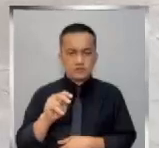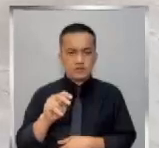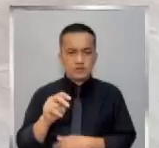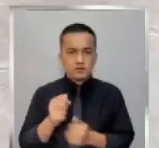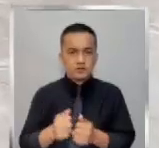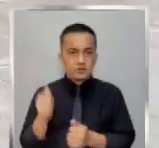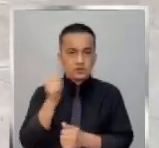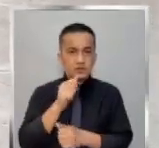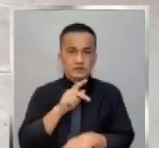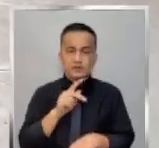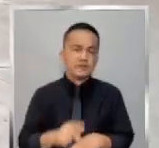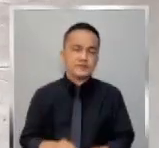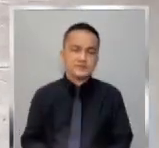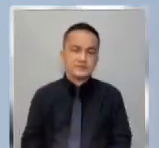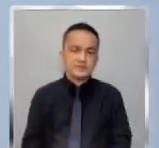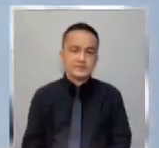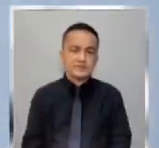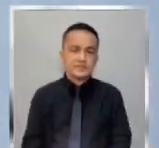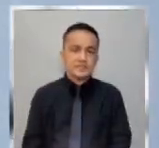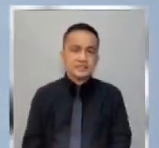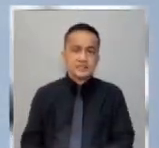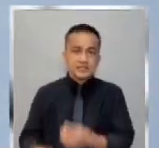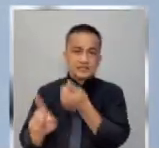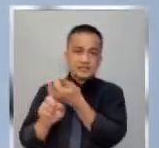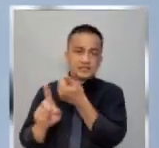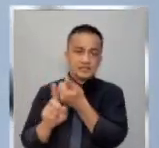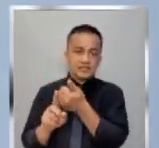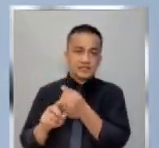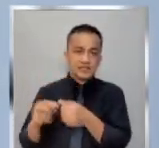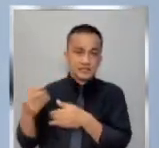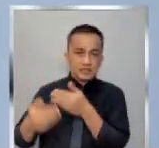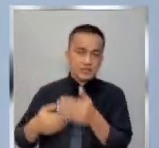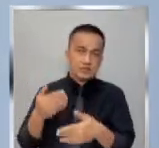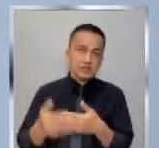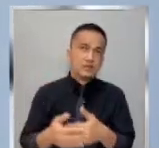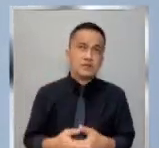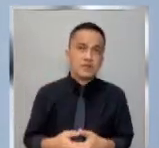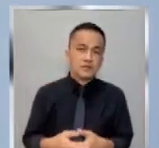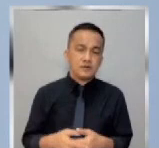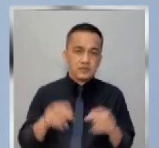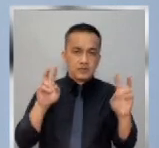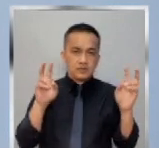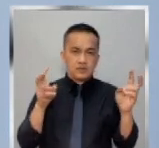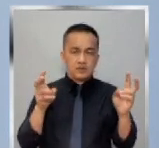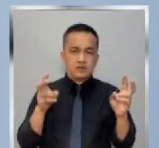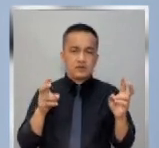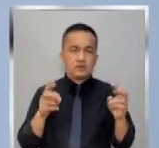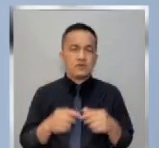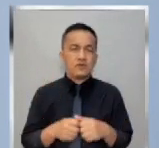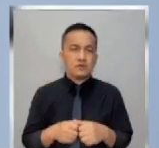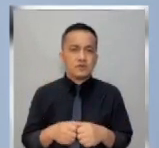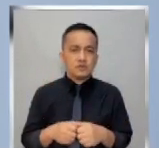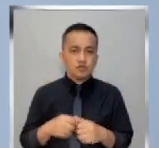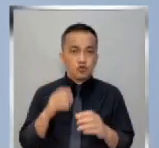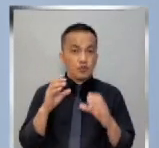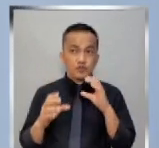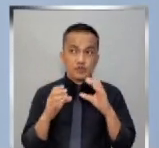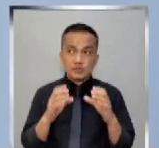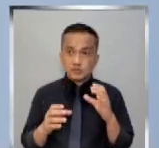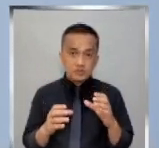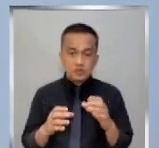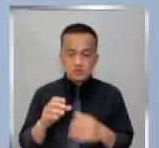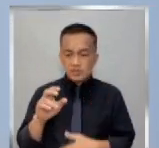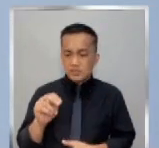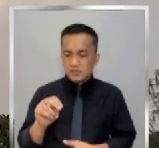na sila ang nag-handle nung tinatawag natin po communication, navigational